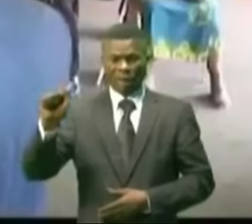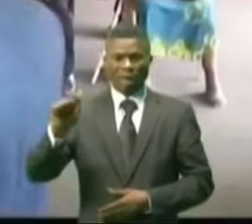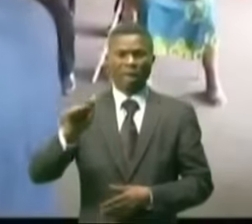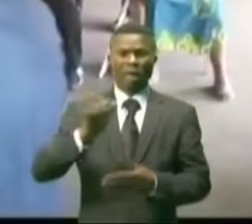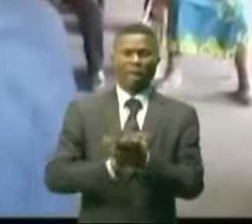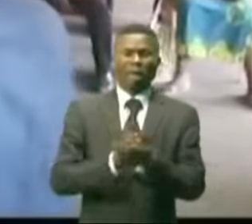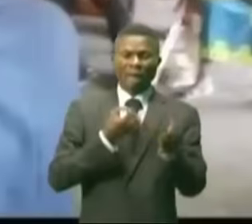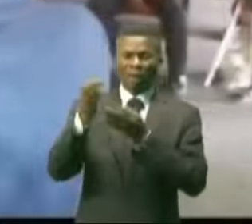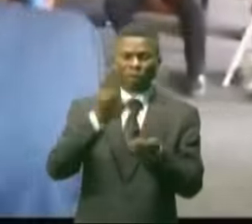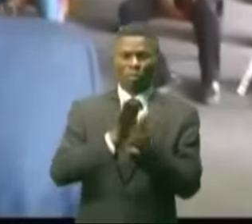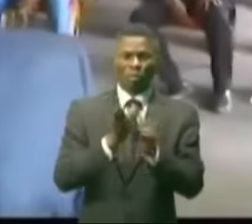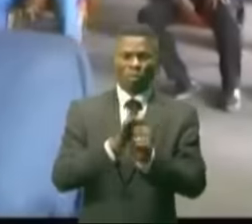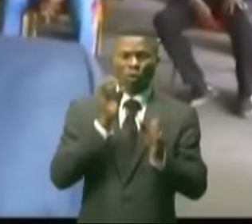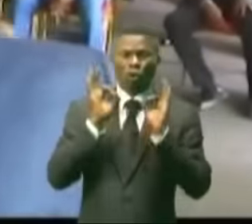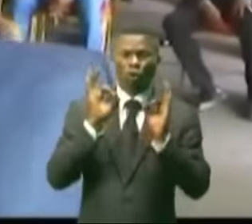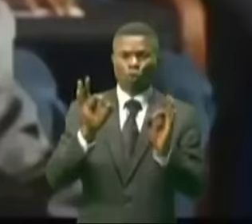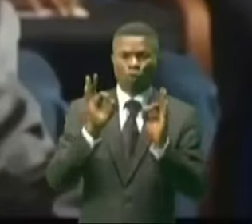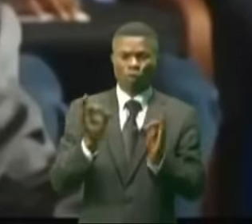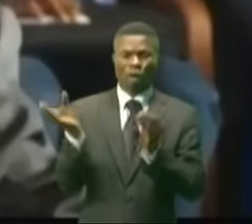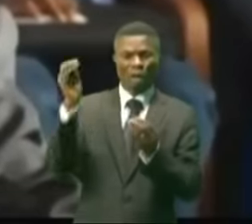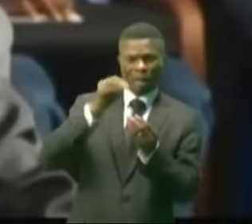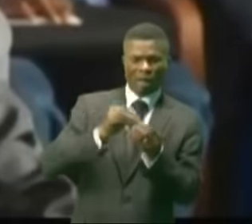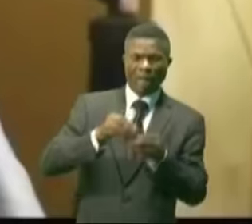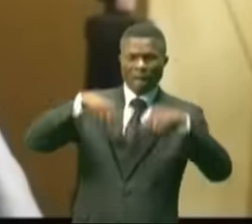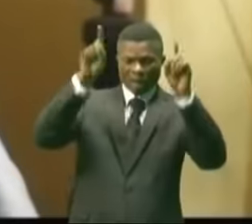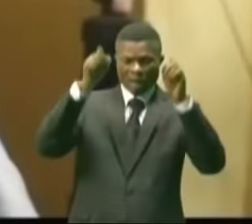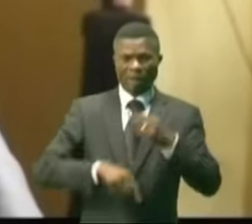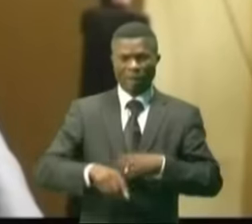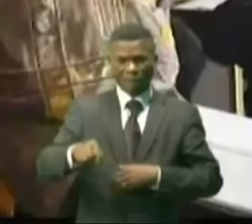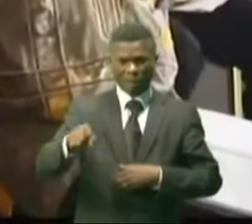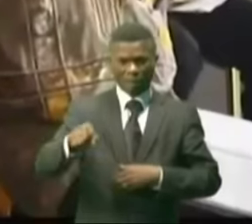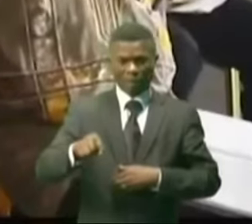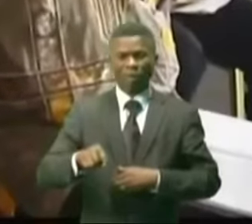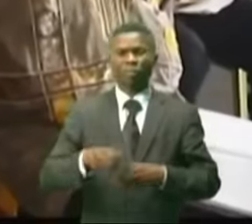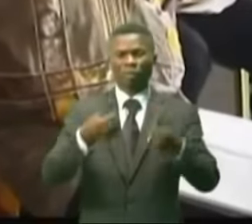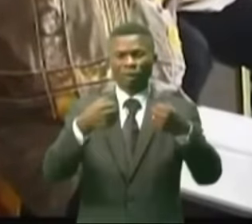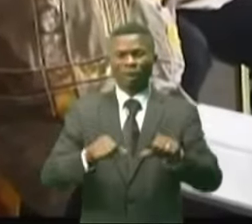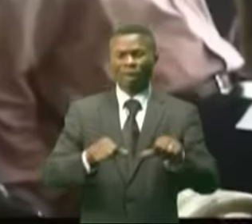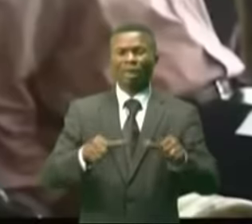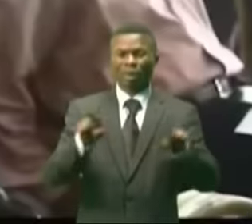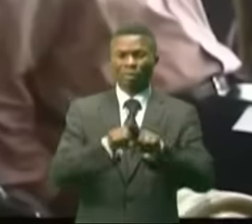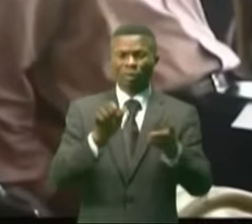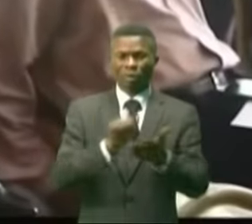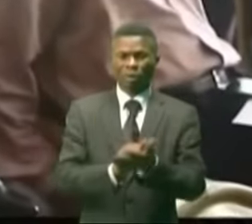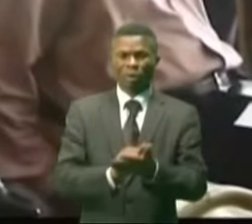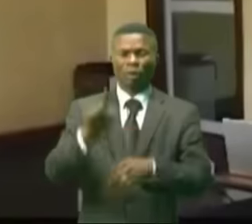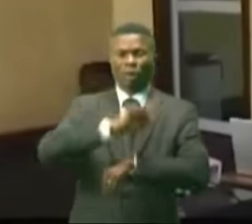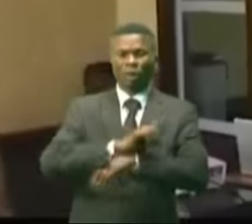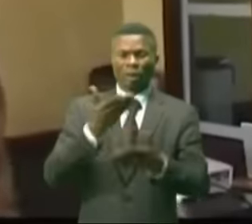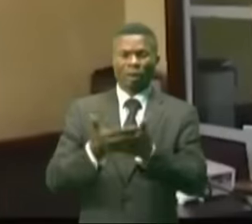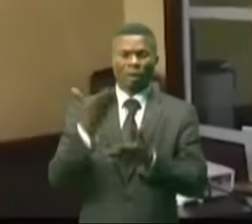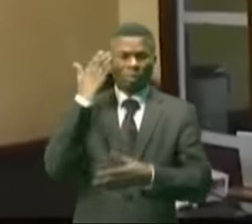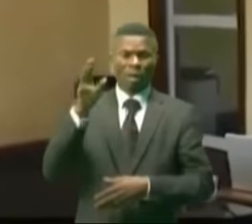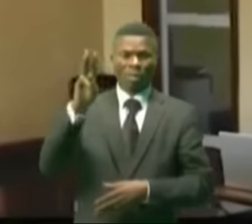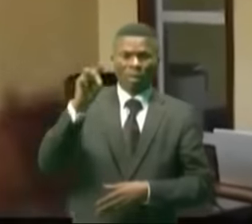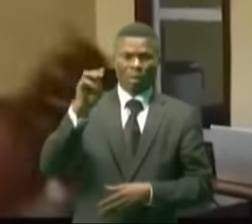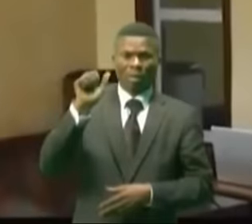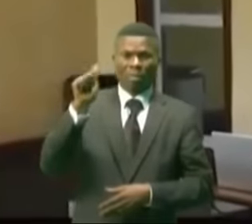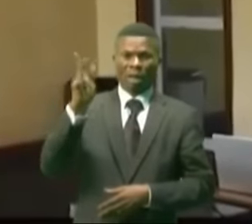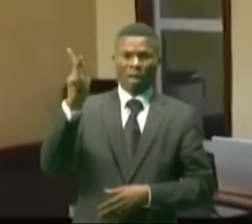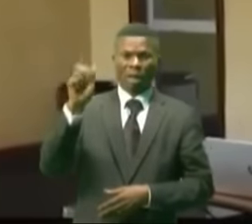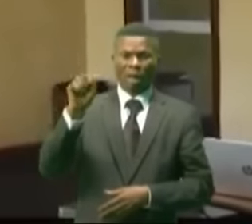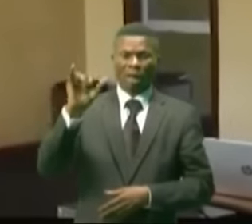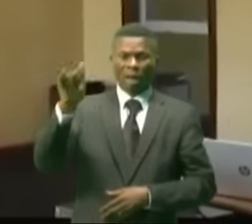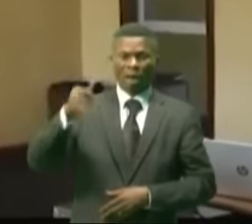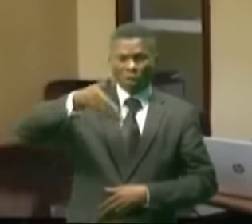les différentes innovations portées pour cet exercice, l'essentiel restant identique. Par la même occasion, M. Makangou Jacob, un bon expert